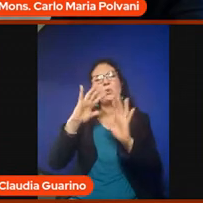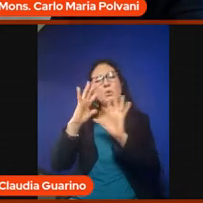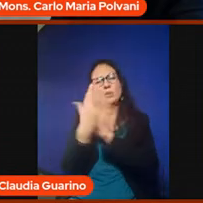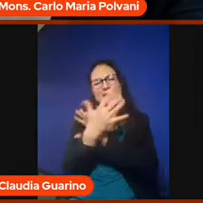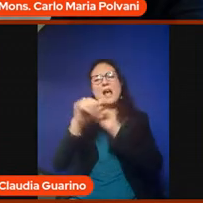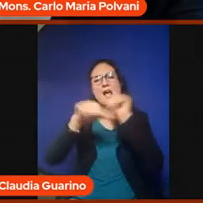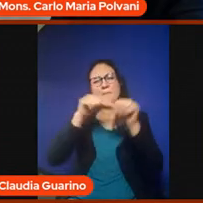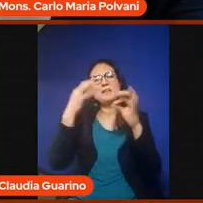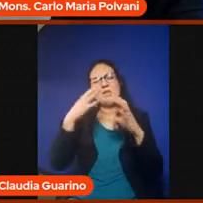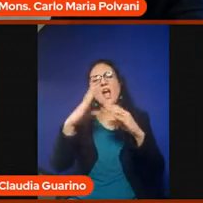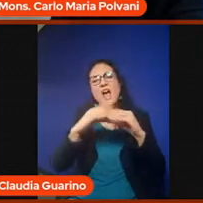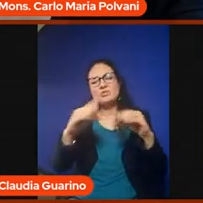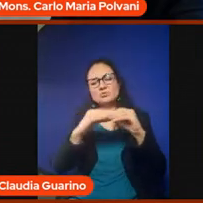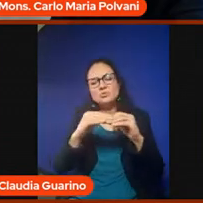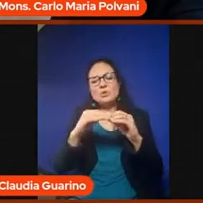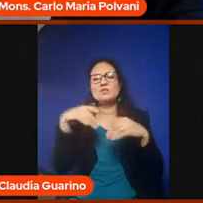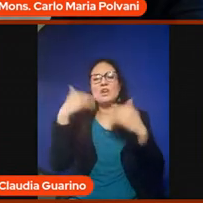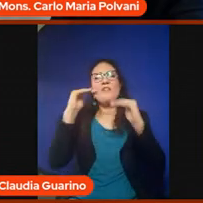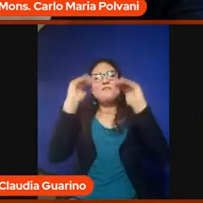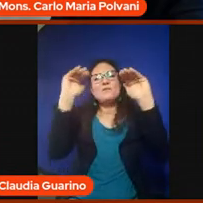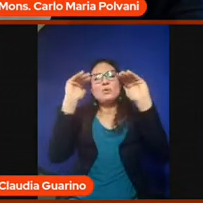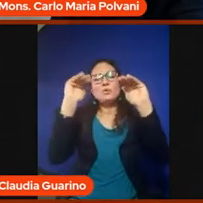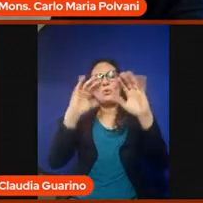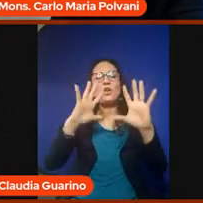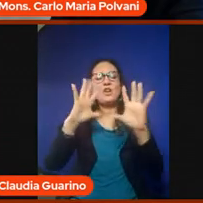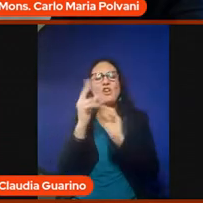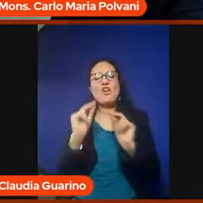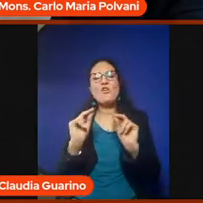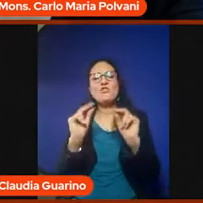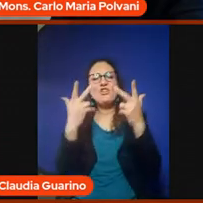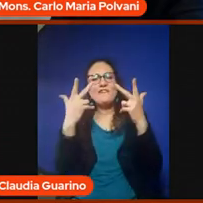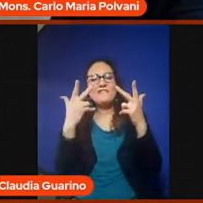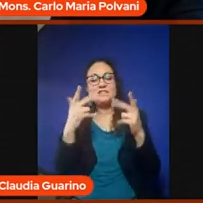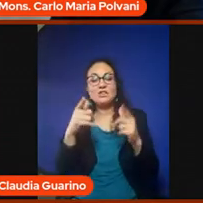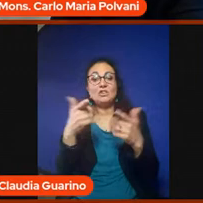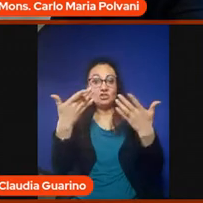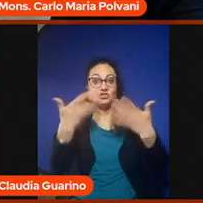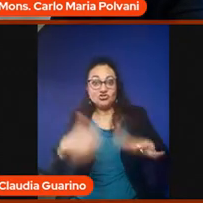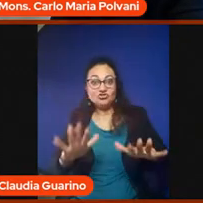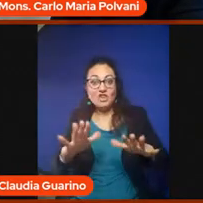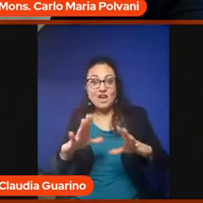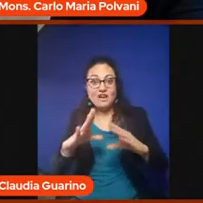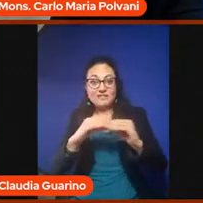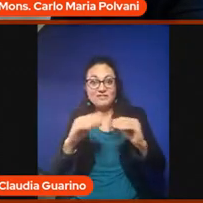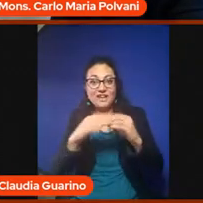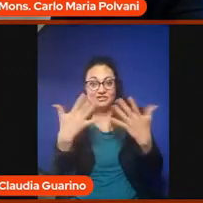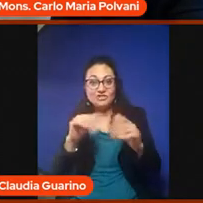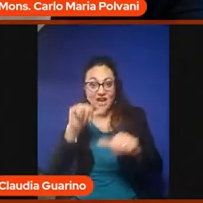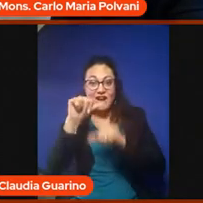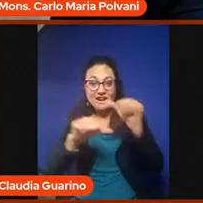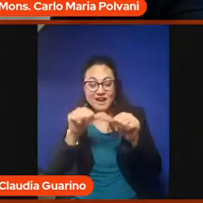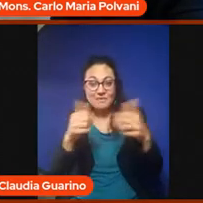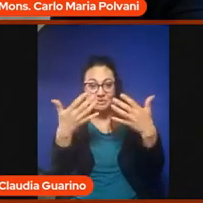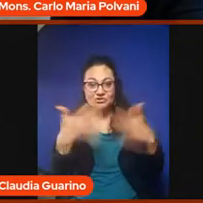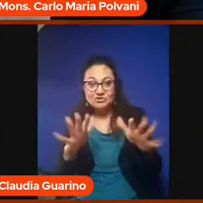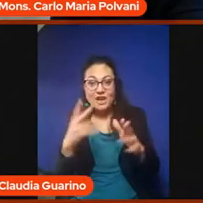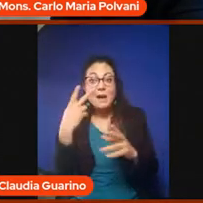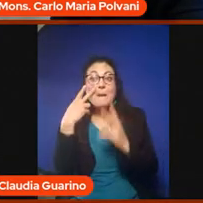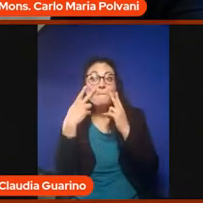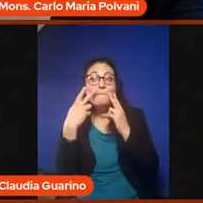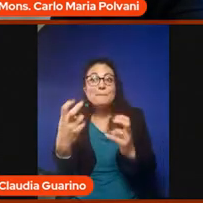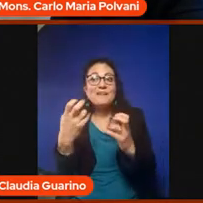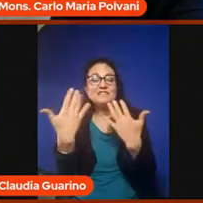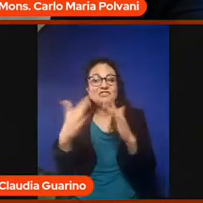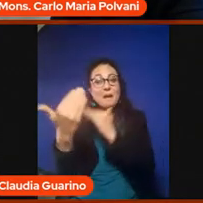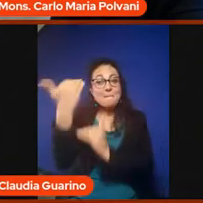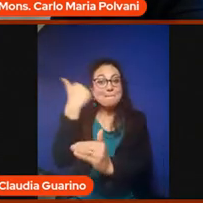relativi, eccetera, l'innovazione, tutte cose che sono accadute, attenzione, e che erano state previste da